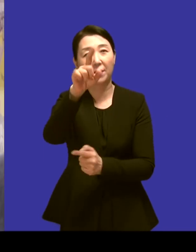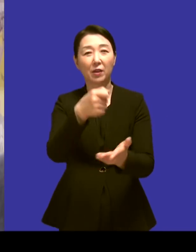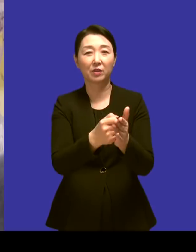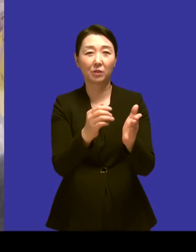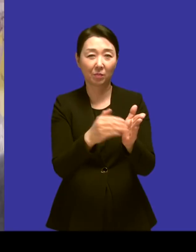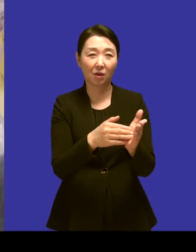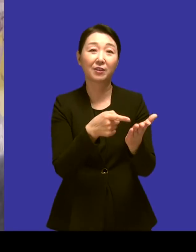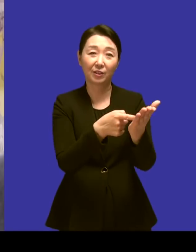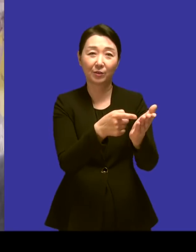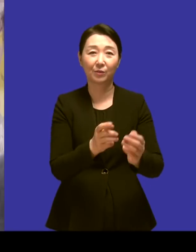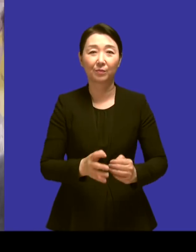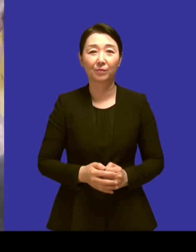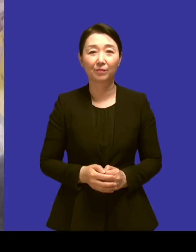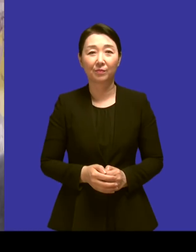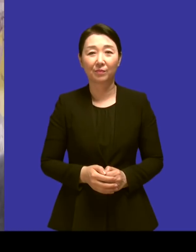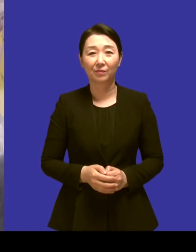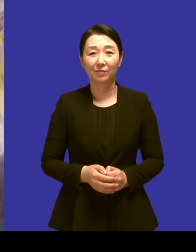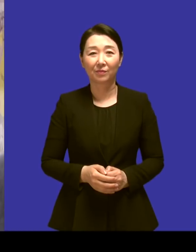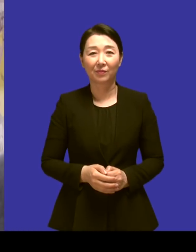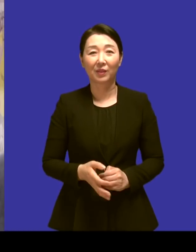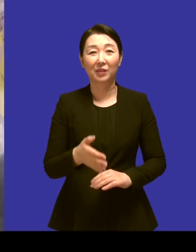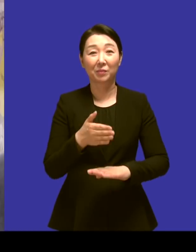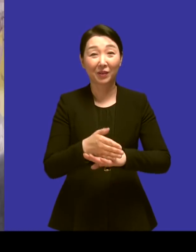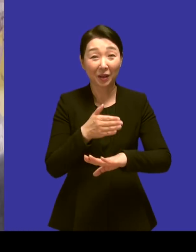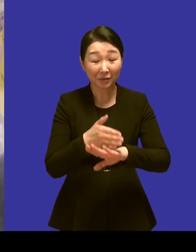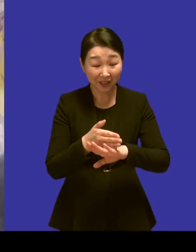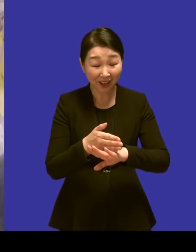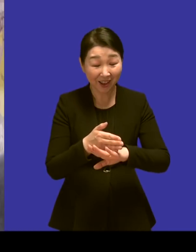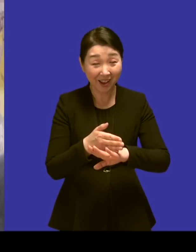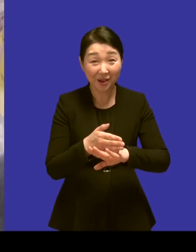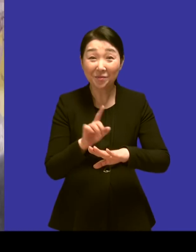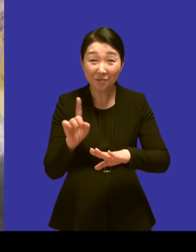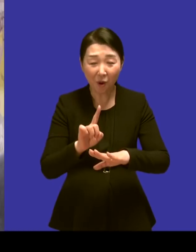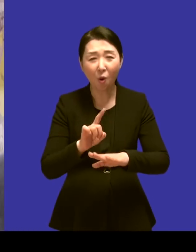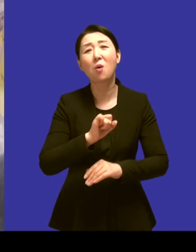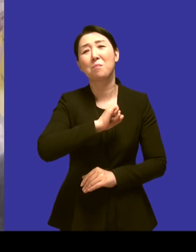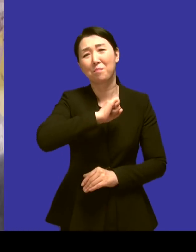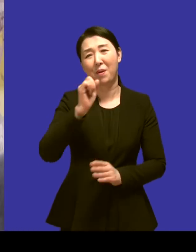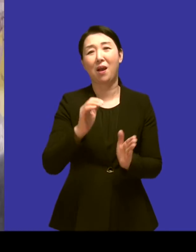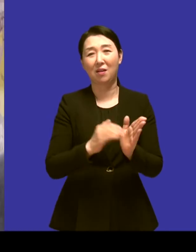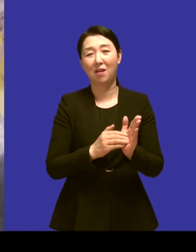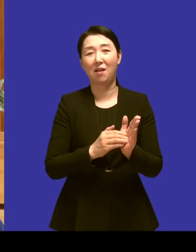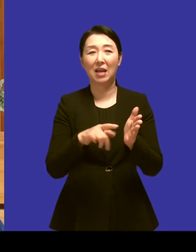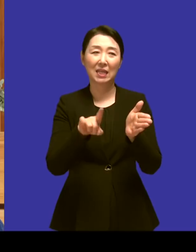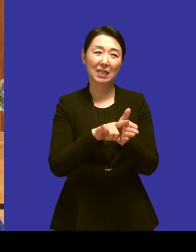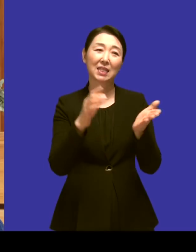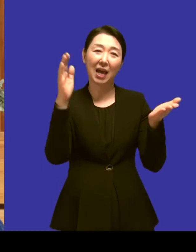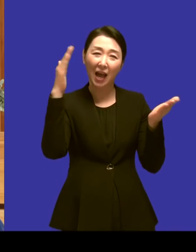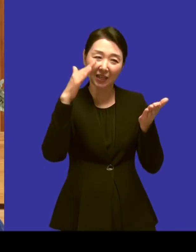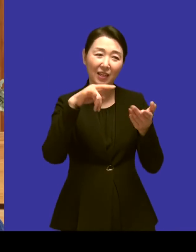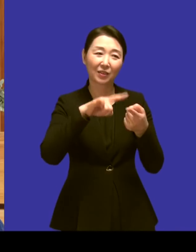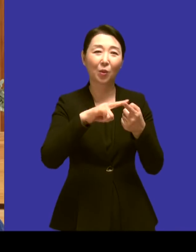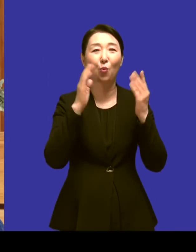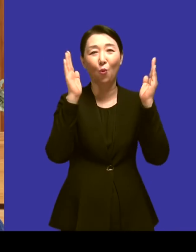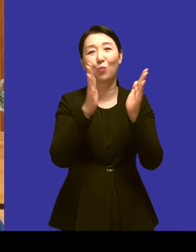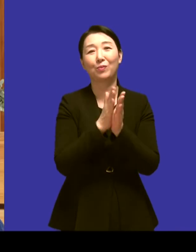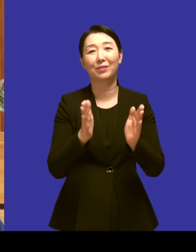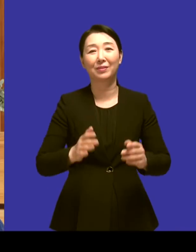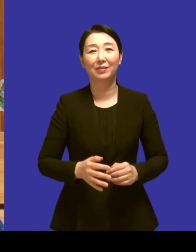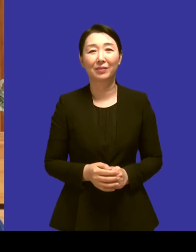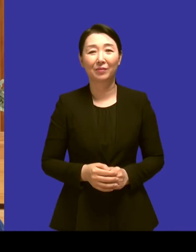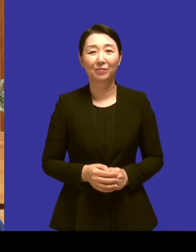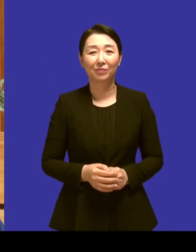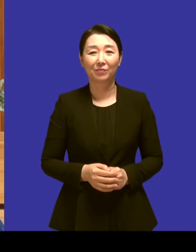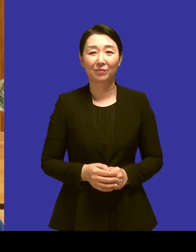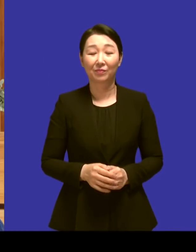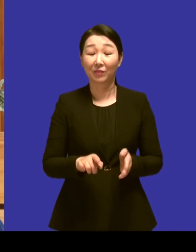해서 신청을 하게 됐고 예. 감사하게도 제가 편입을 성공해서 이제 무디 신학생으로서 공부를 시작했죠. 야 같은